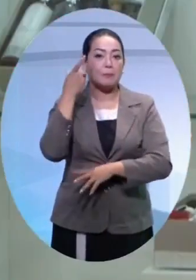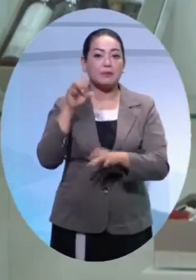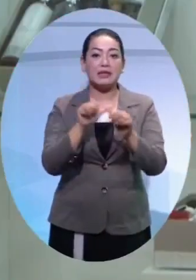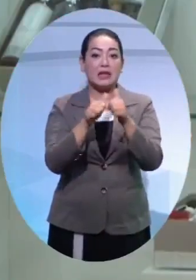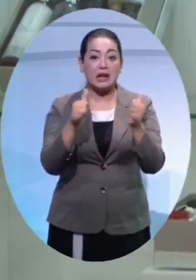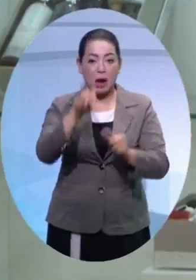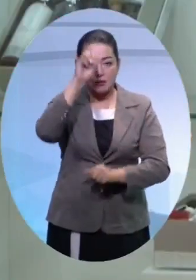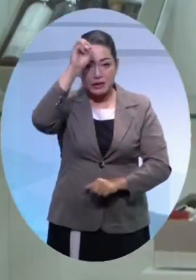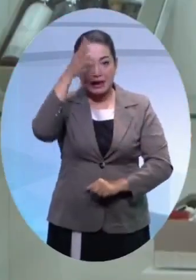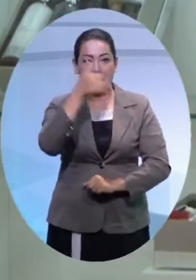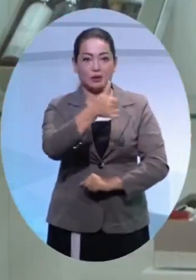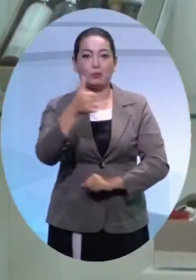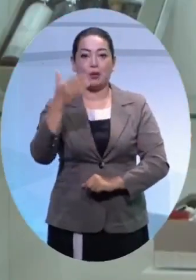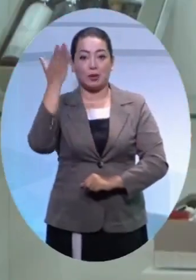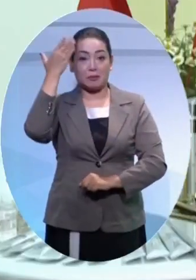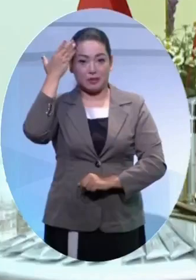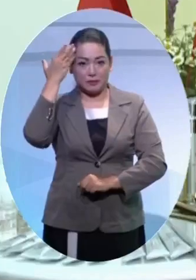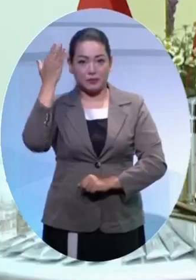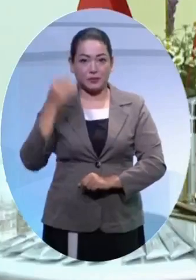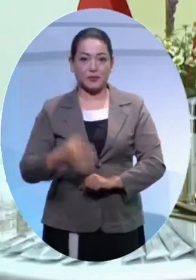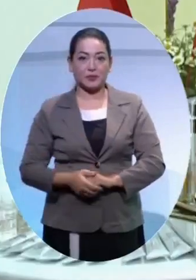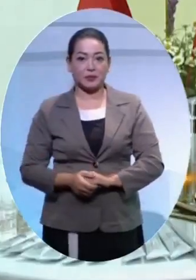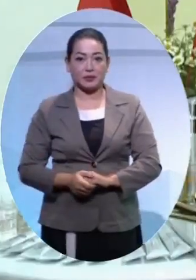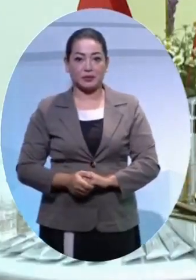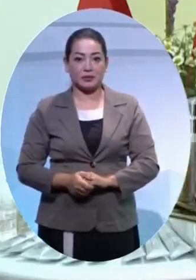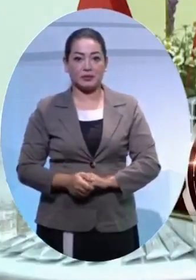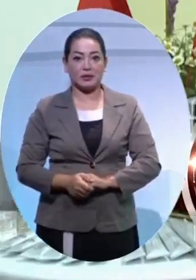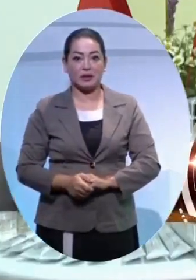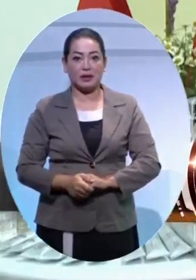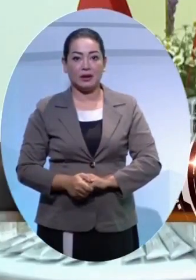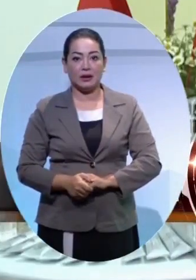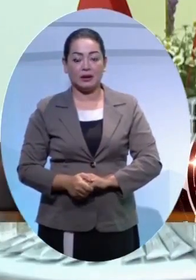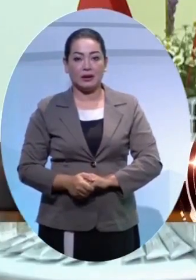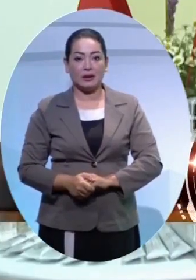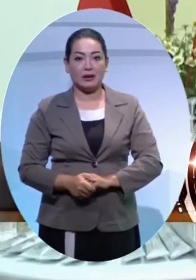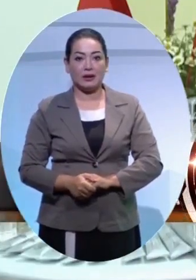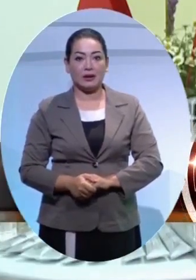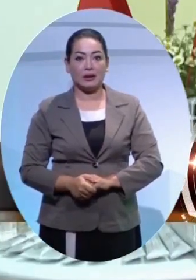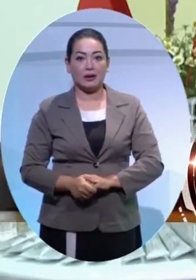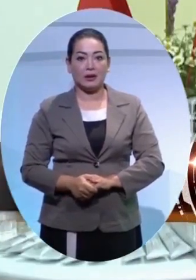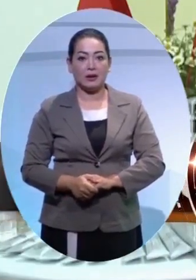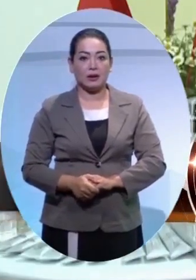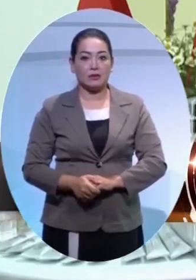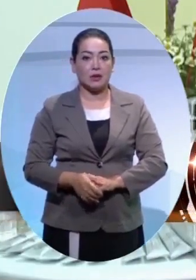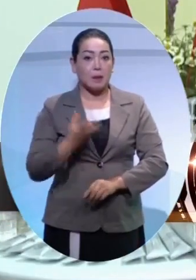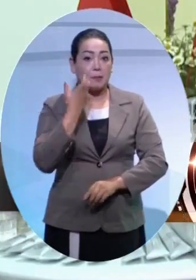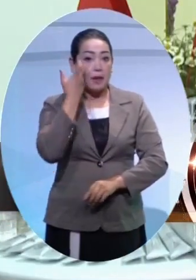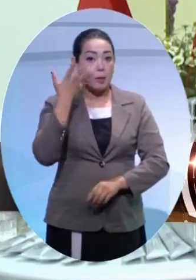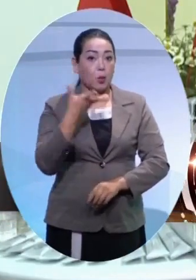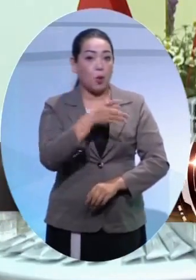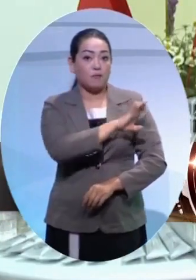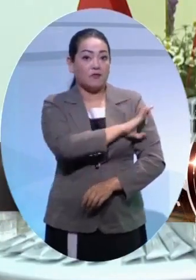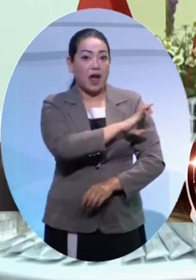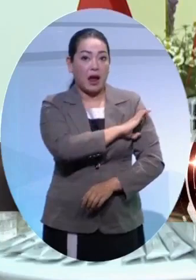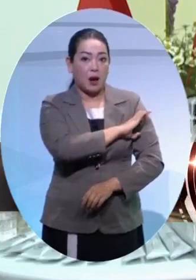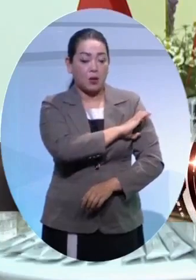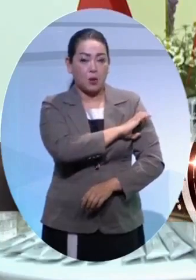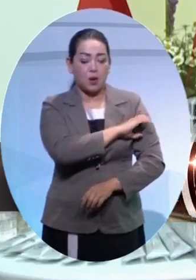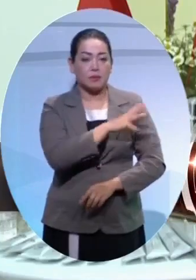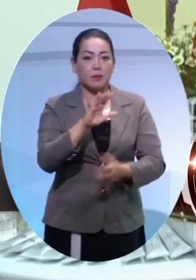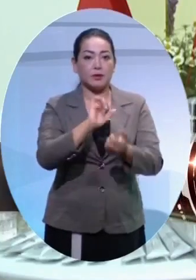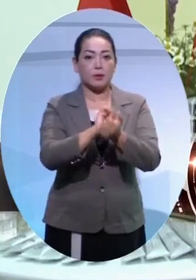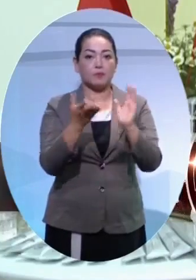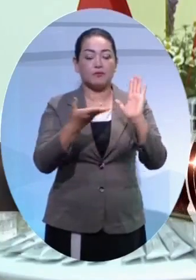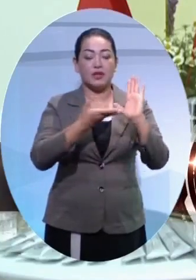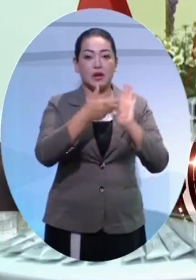của mỹ phẩm và nơi làm đẹp uy tín. Dòng sản phẩm Lovely được chiết xuất từ thiên nhiên đang được sử dụng tại các khoa da liễu và bệnh